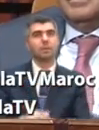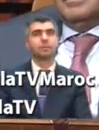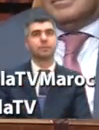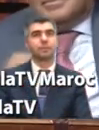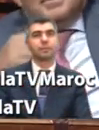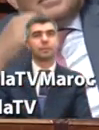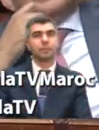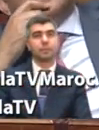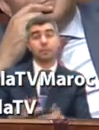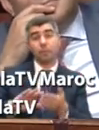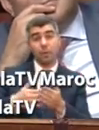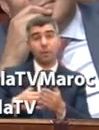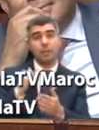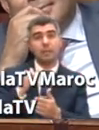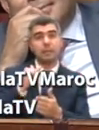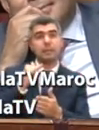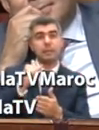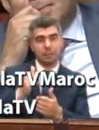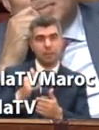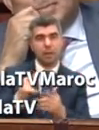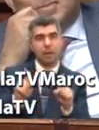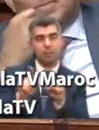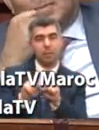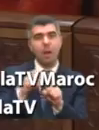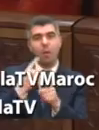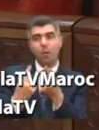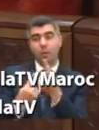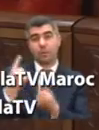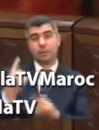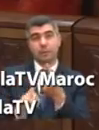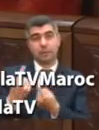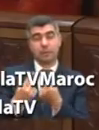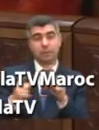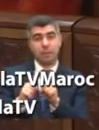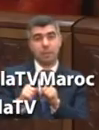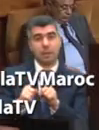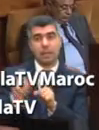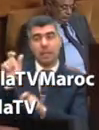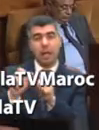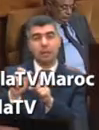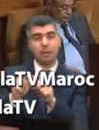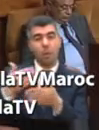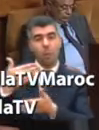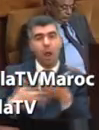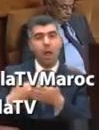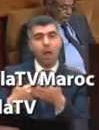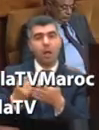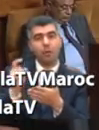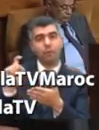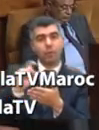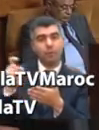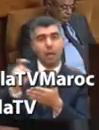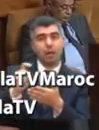ما دام كل نهاية الشهر يكتوي المواطن ببعض الزيادات وفي بعض الأحيان تكون جد مرتفعة تكون منتفخة،